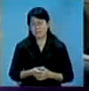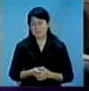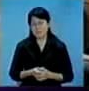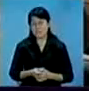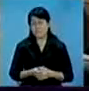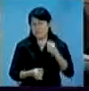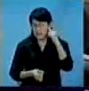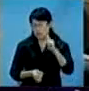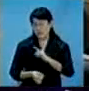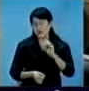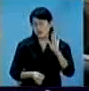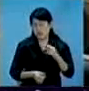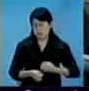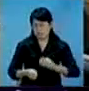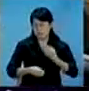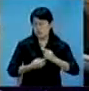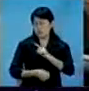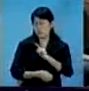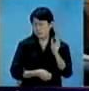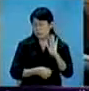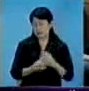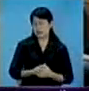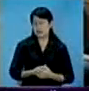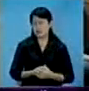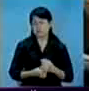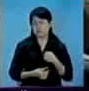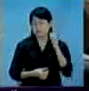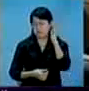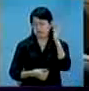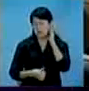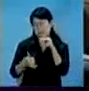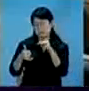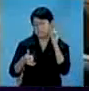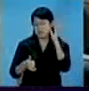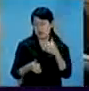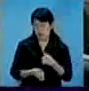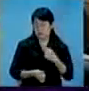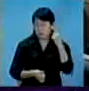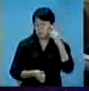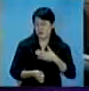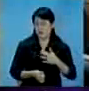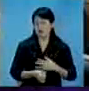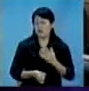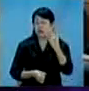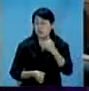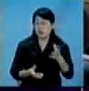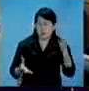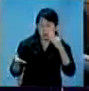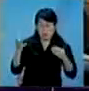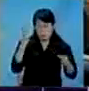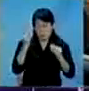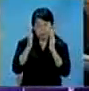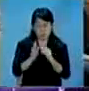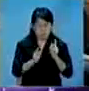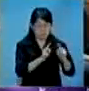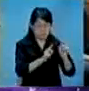ไม่ได้มาจากในใจท่านอย่างเดียวคิดเองทำเองผมไม่เชื่ออย่างนั้นนี่ผมก็เชื่อด้วยความสุจริตใจของผมเพราะการรับรู้การเรียนรู้ประสาทสัมผัสคนม